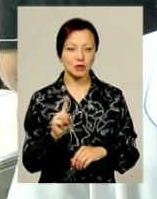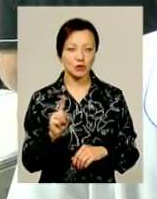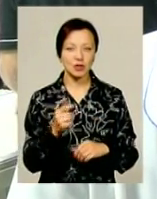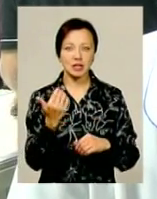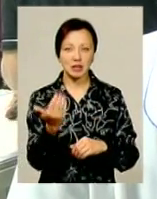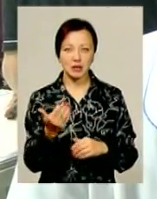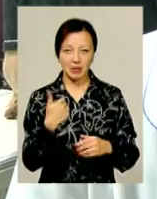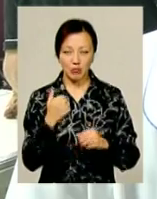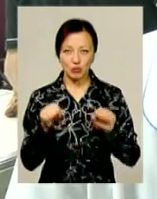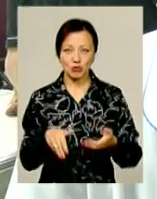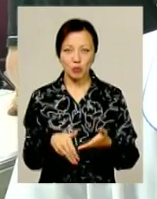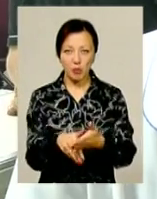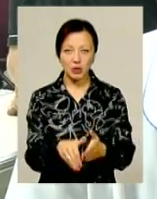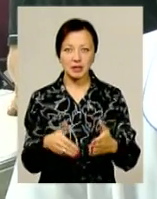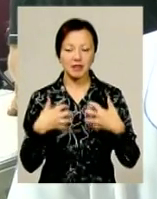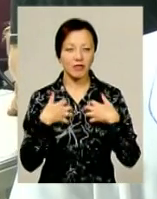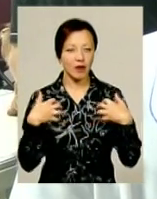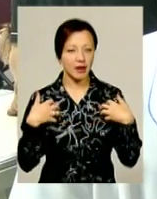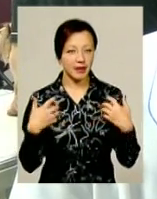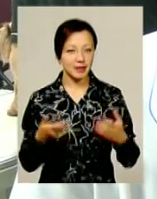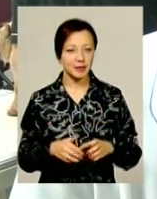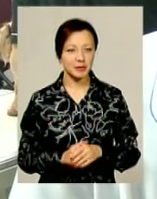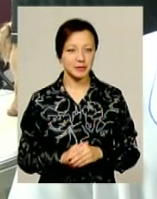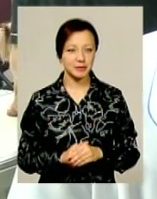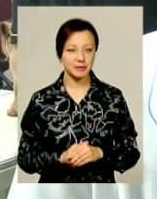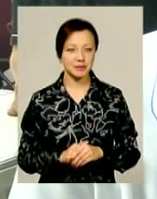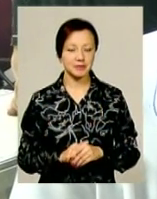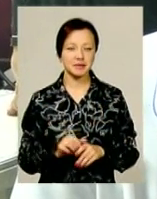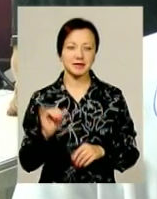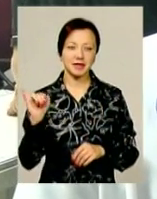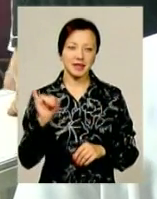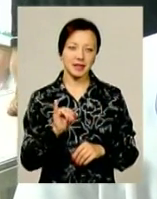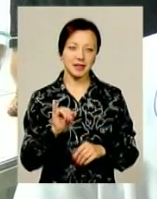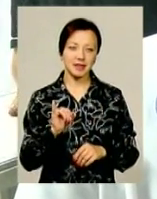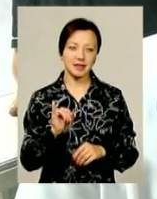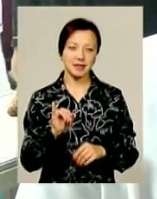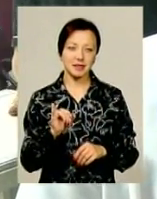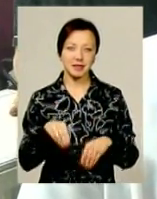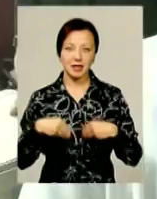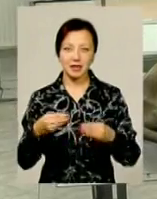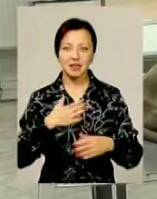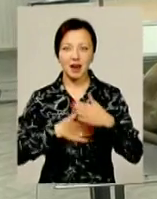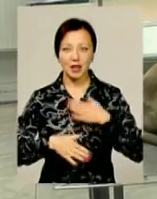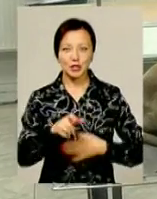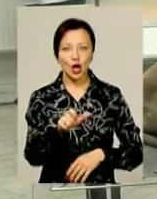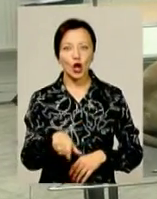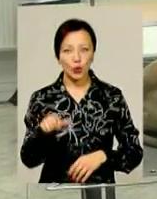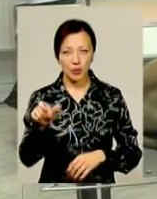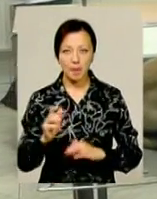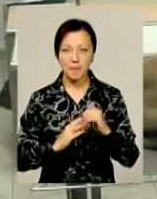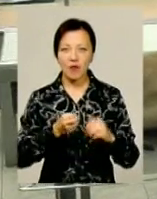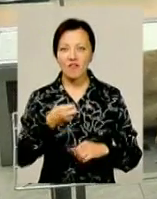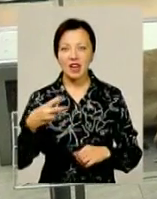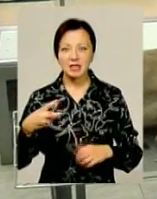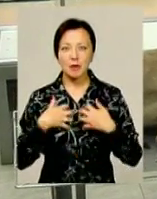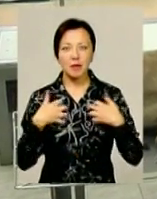ти допомагаєш тваринам, братам своїм меншим, і заодно доставляєш радість людям. професія ветеринара